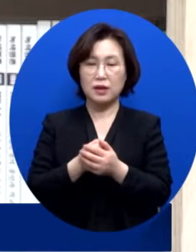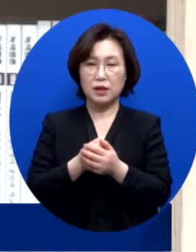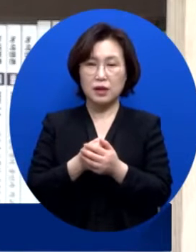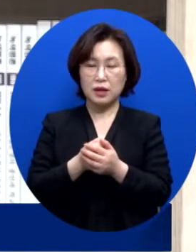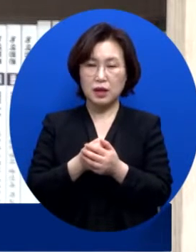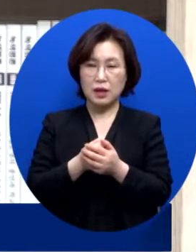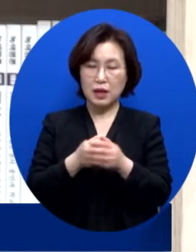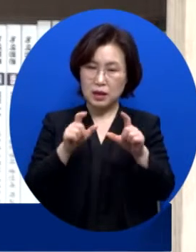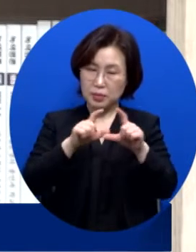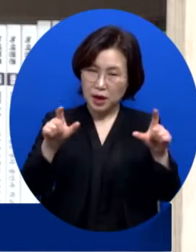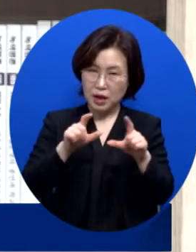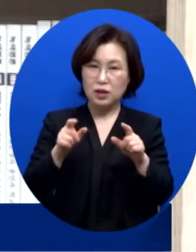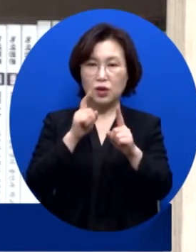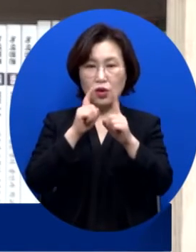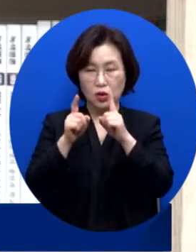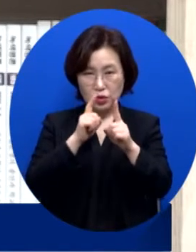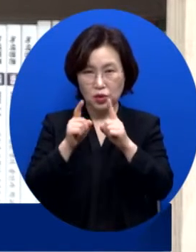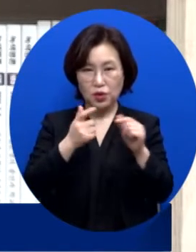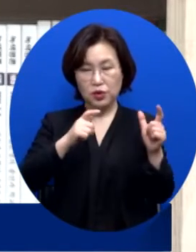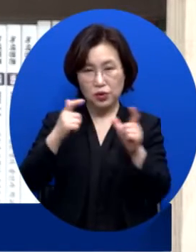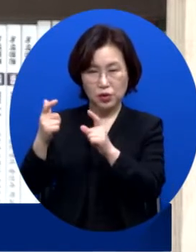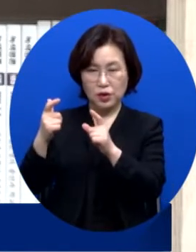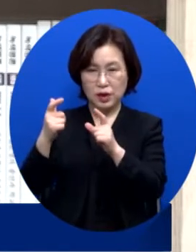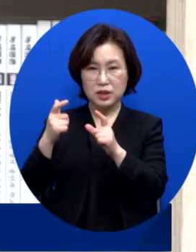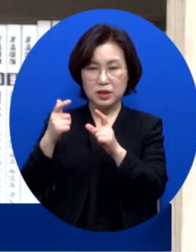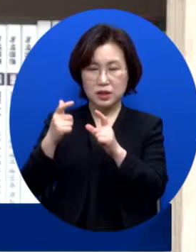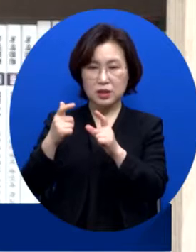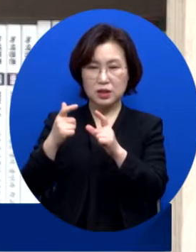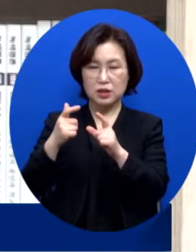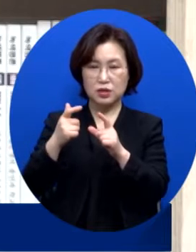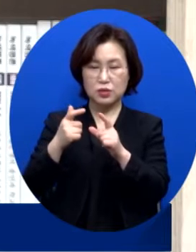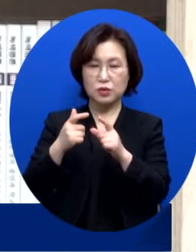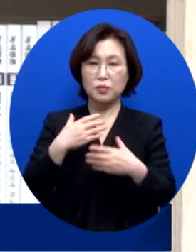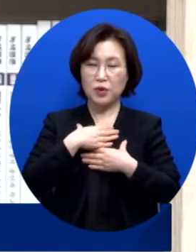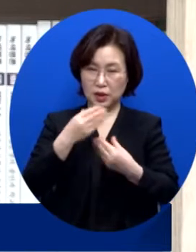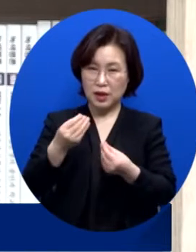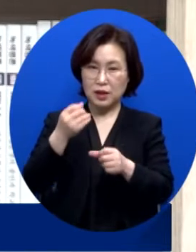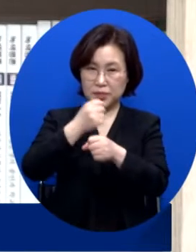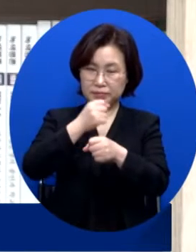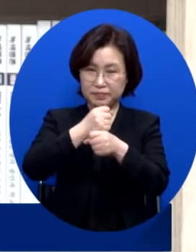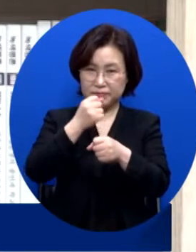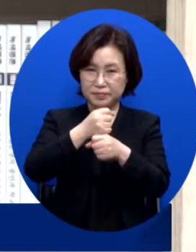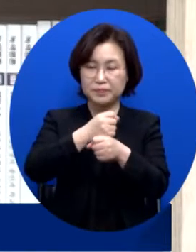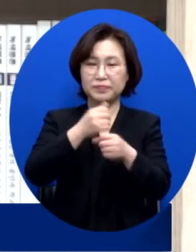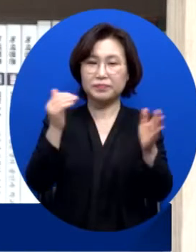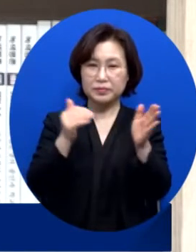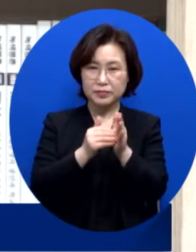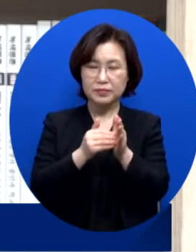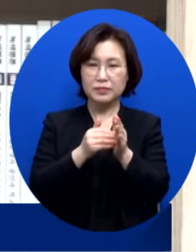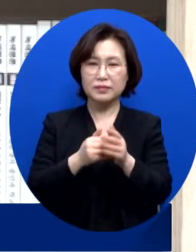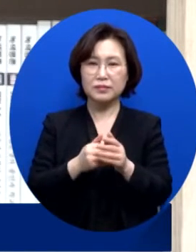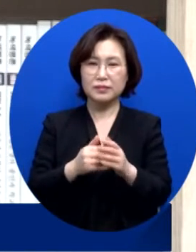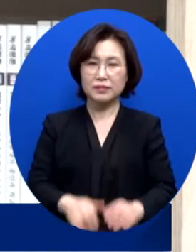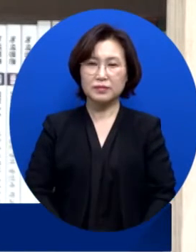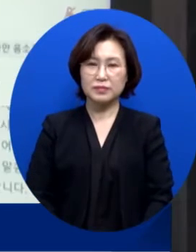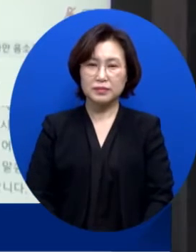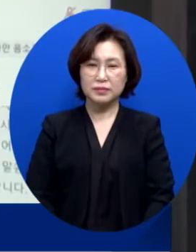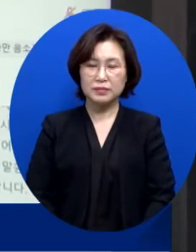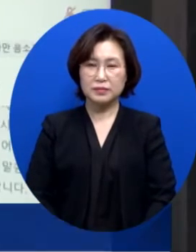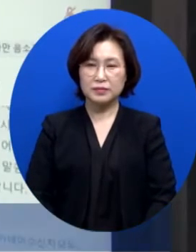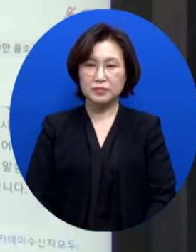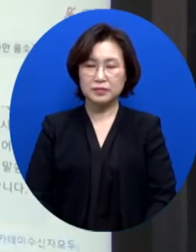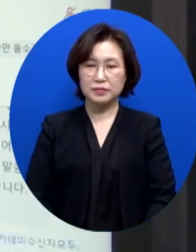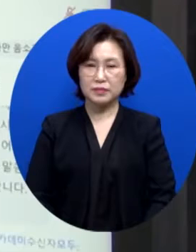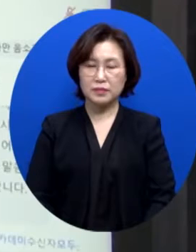보편적으로 사용할 수 있는 그런 언어들이 나 교회의 어떤 정서 들을 좀 담아내려고 나름 노력을 했습니다